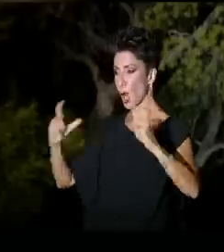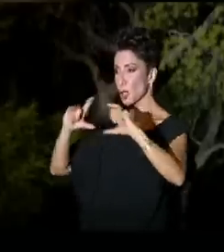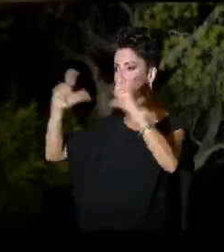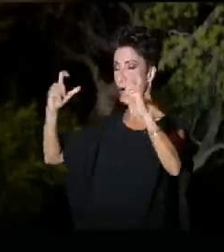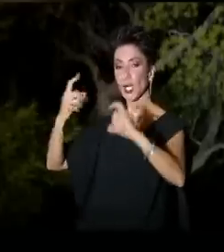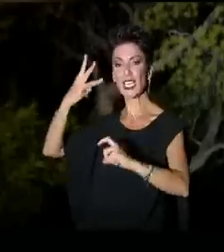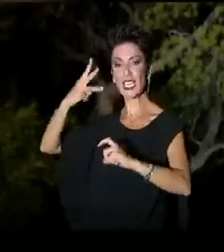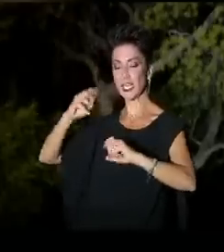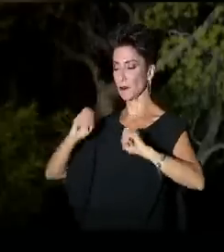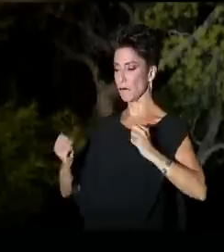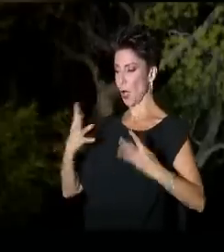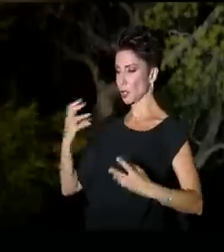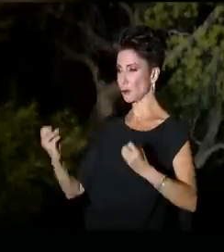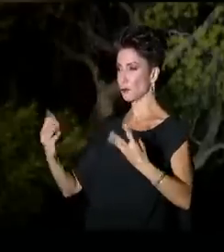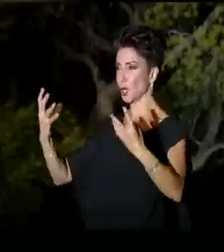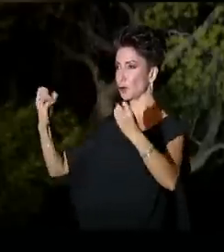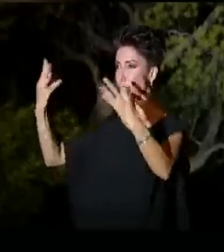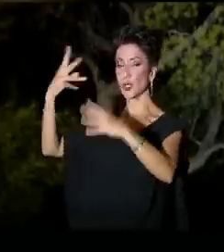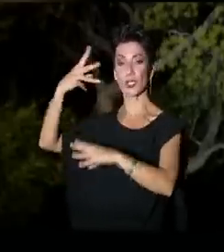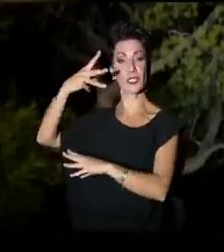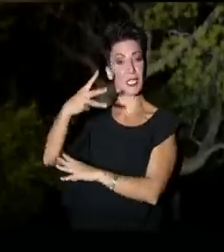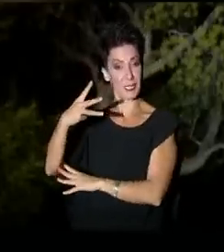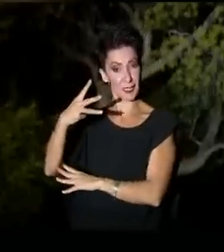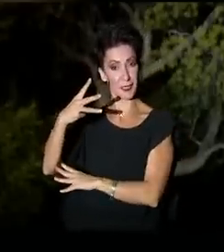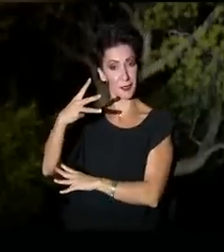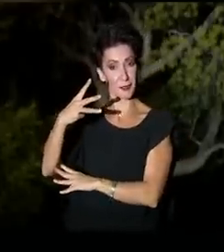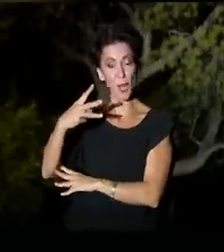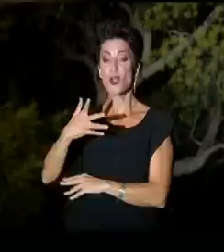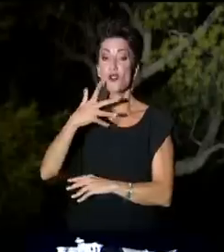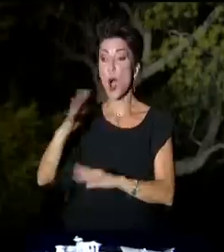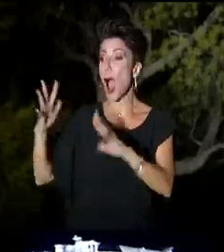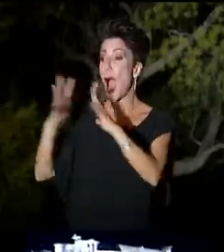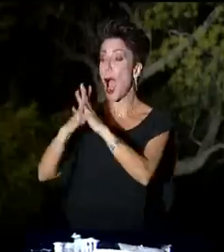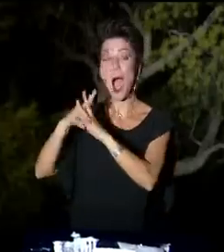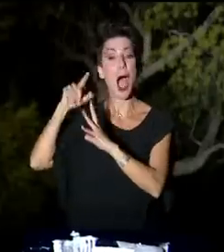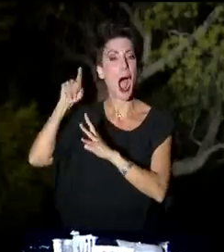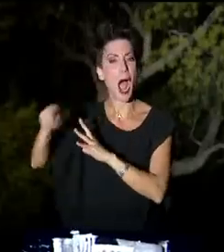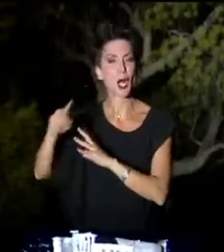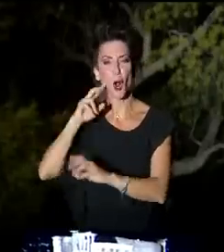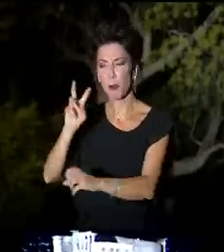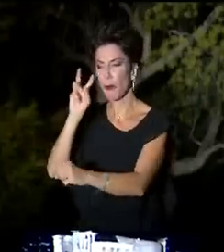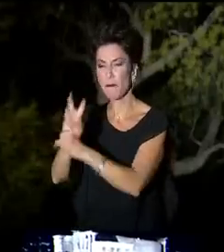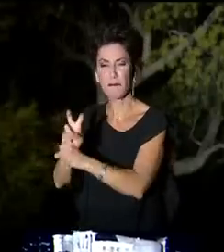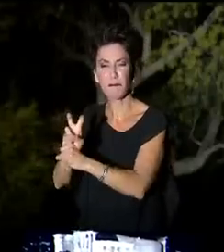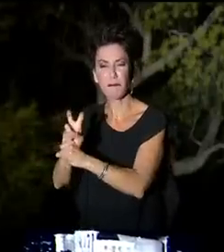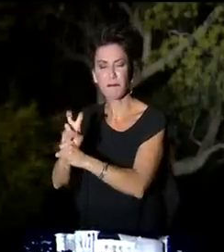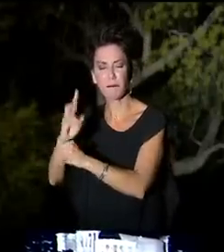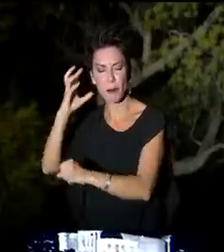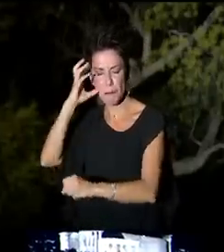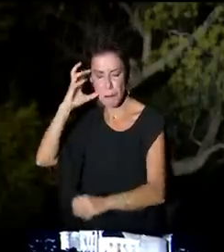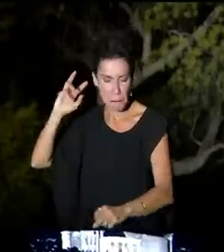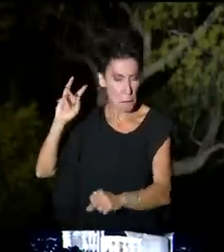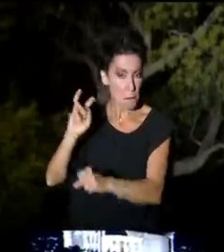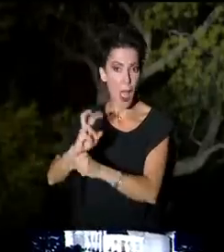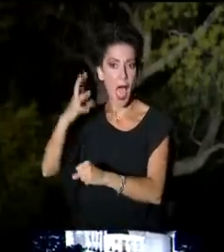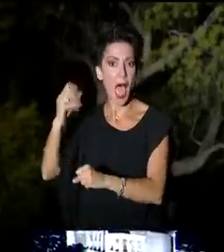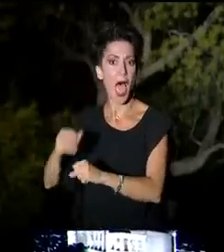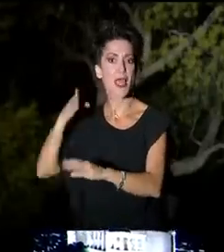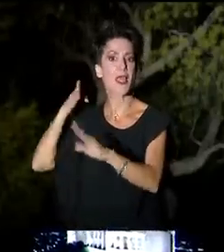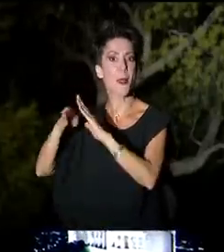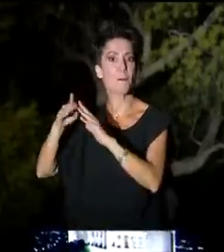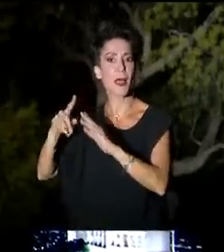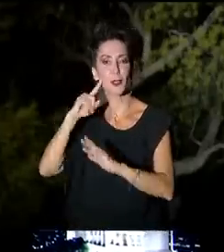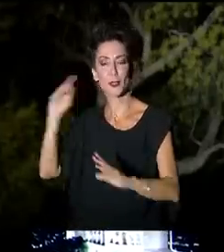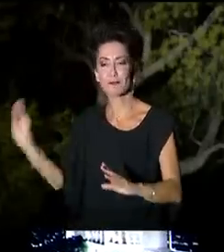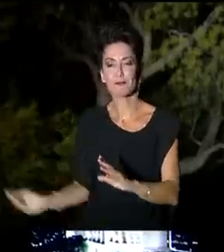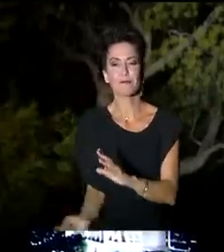Ακρόπολη αποτελεί ταυτόχρονα ένα ορυχείο μνήμης, ένα πυροδότη δημιουργίας, αλλά